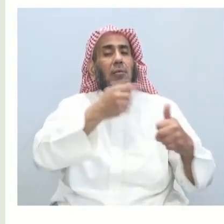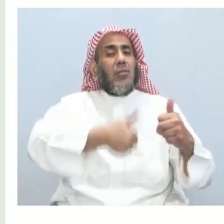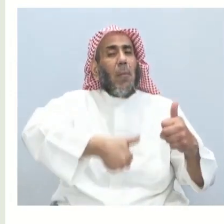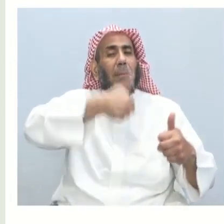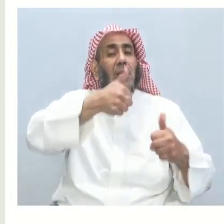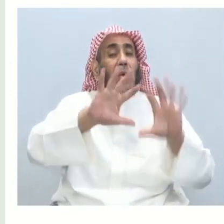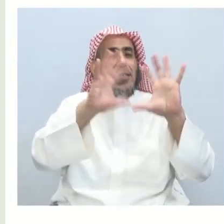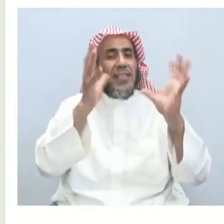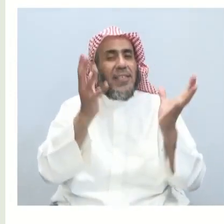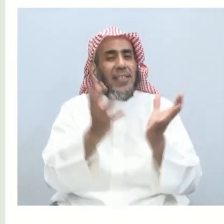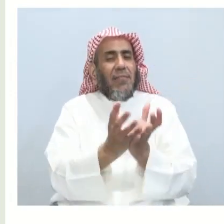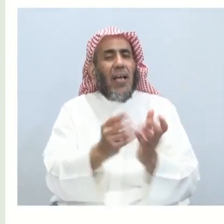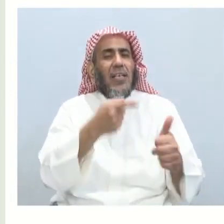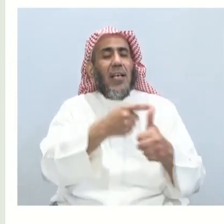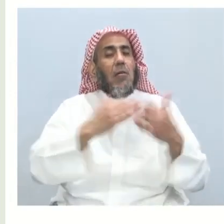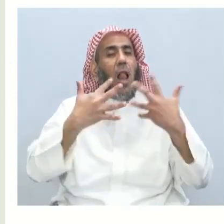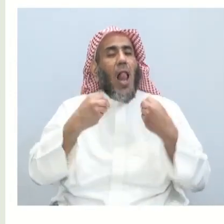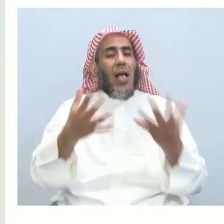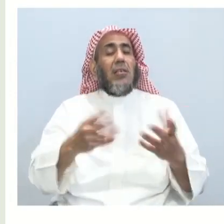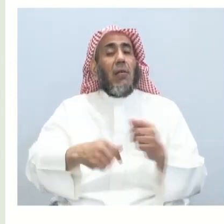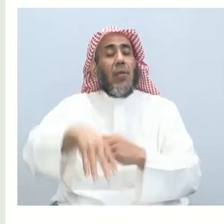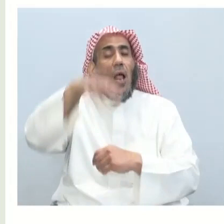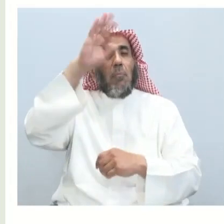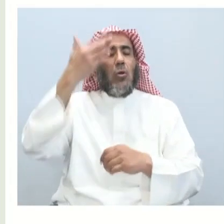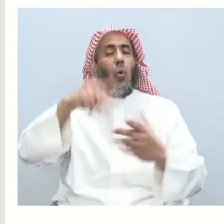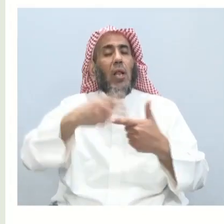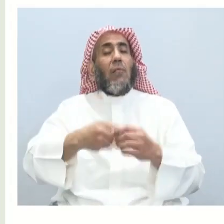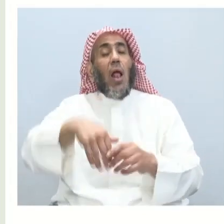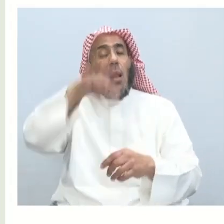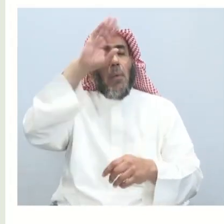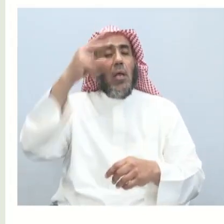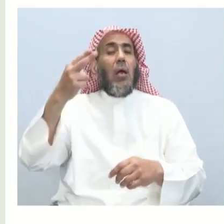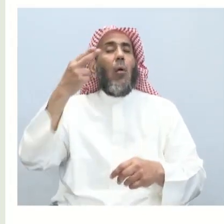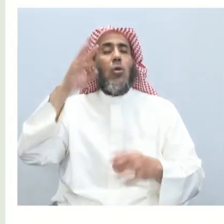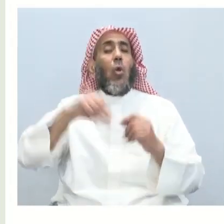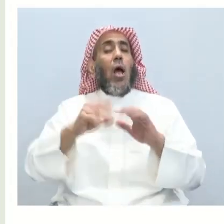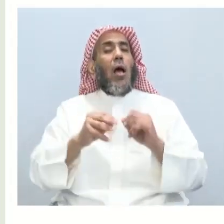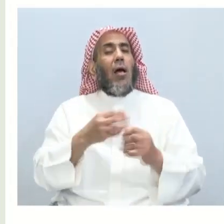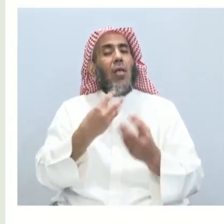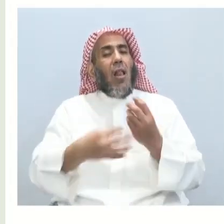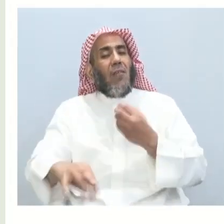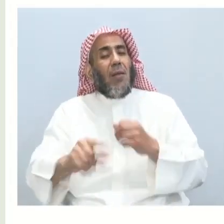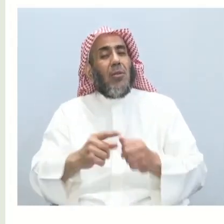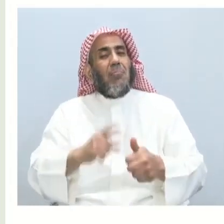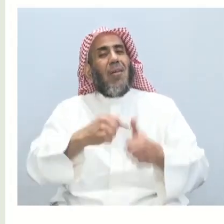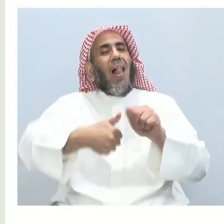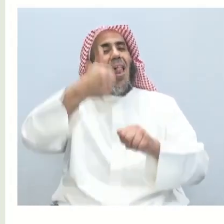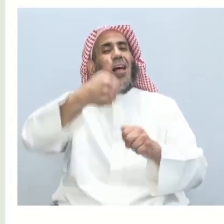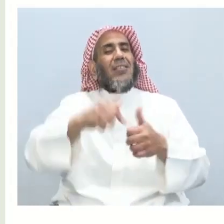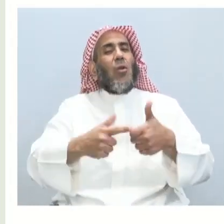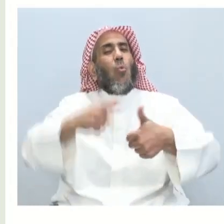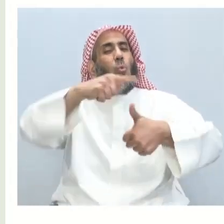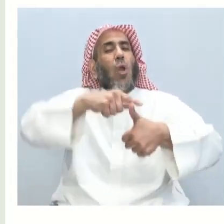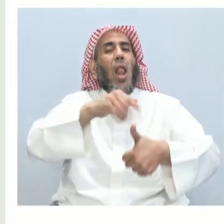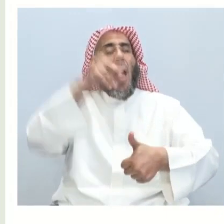صفات صفات الحسنه في الملك سعود وكذلك الملك عبد العزيز وان هذا الفرع لم ياتي الا من ذاك الاصل ايضا